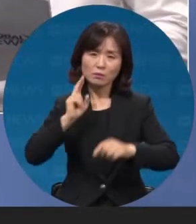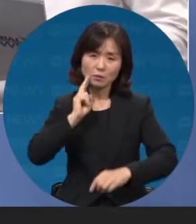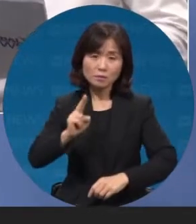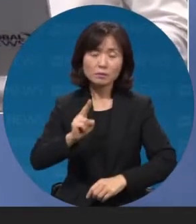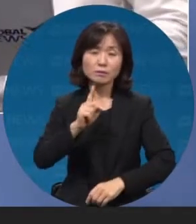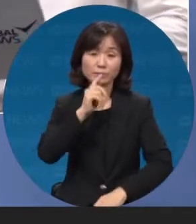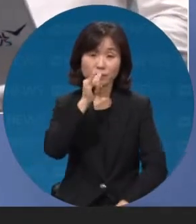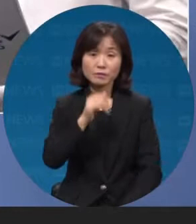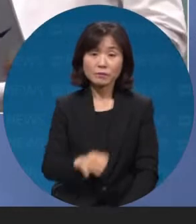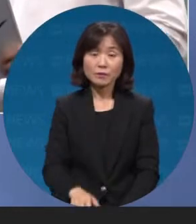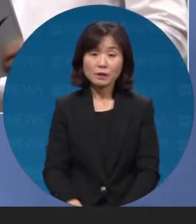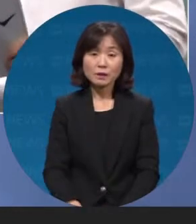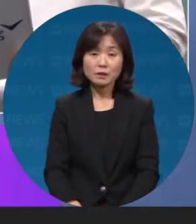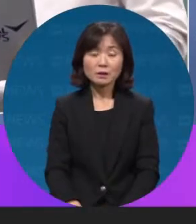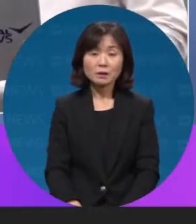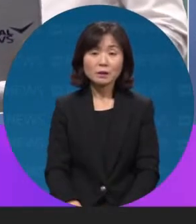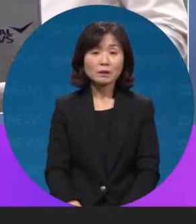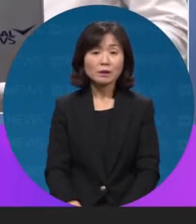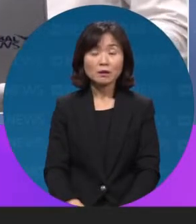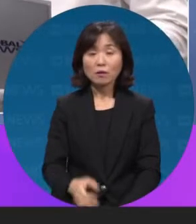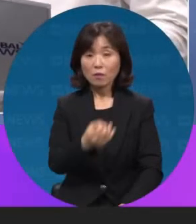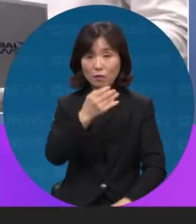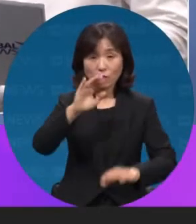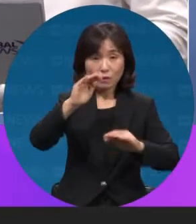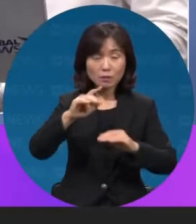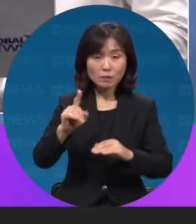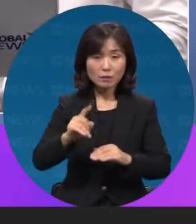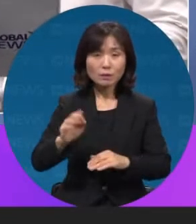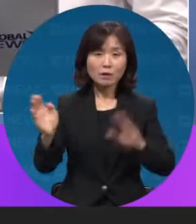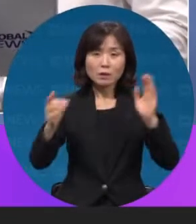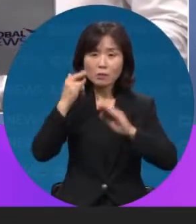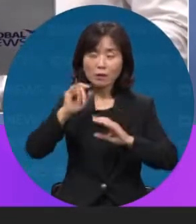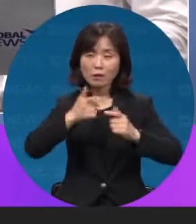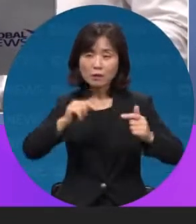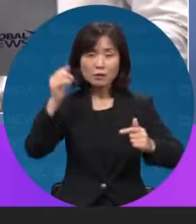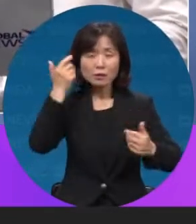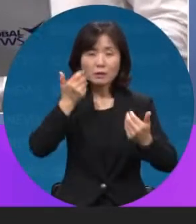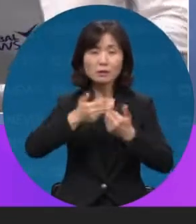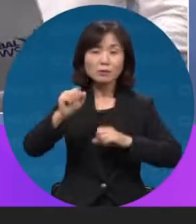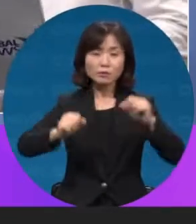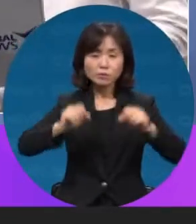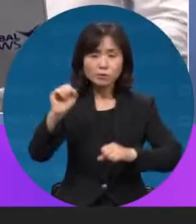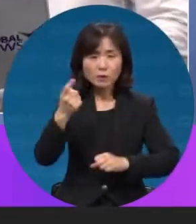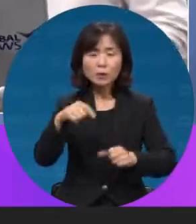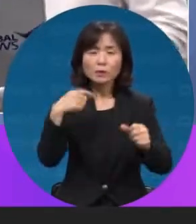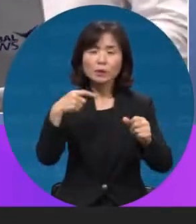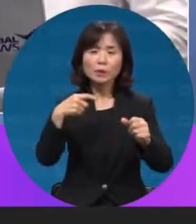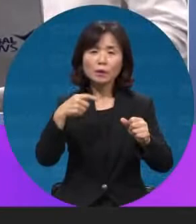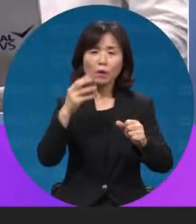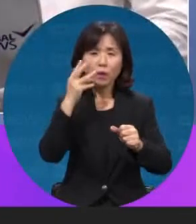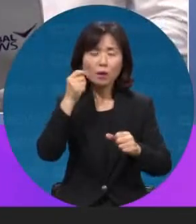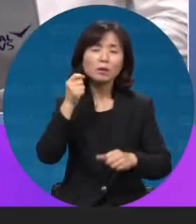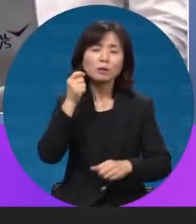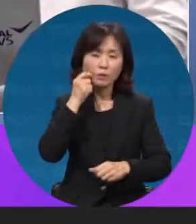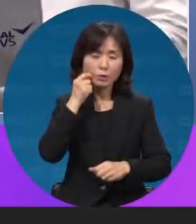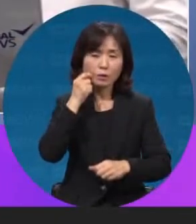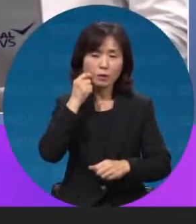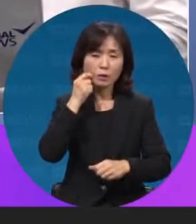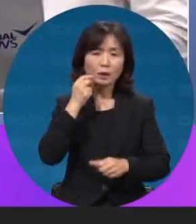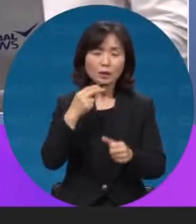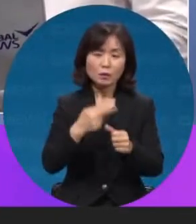이어지고 있습니다 cnn 등 현지 언론의 학부모들의 각종 반대운동에 교육이 제대로 이루어지지 못하고 있다는